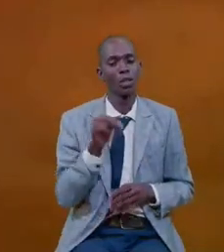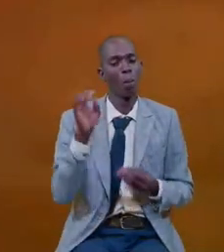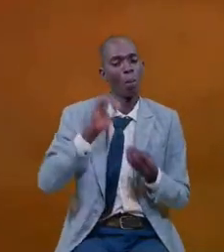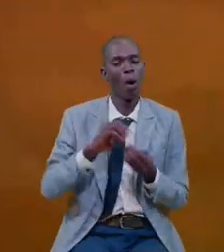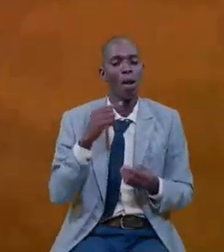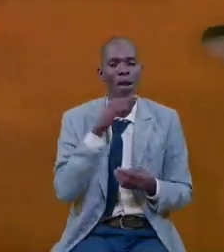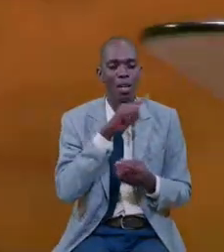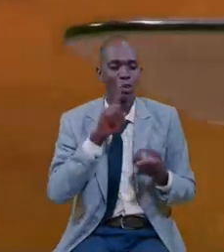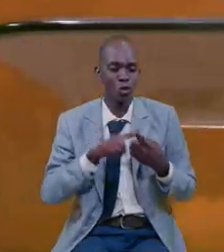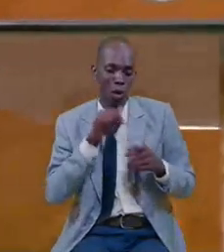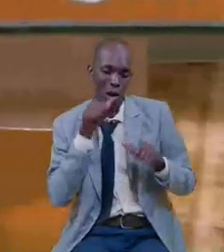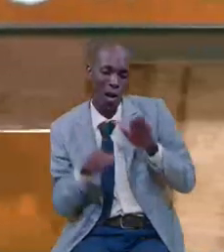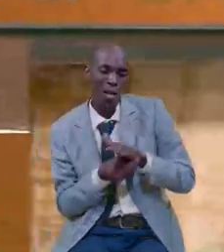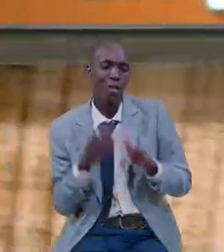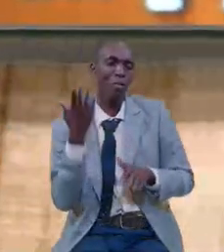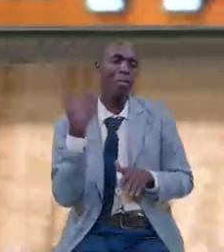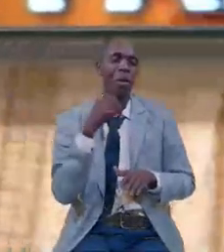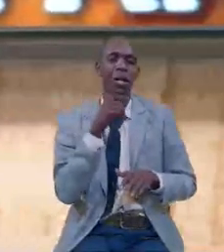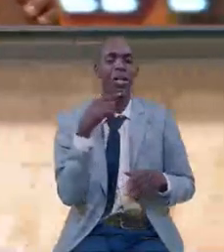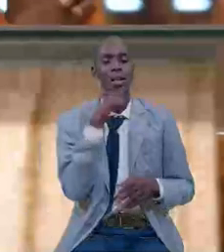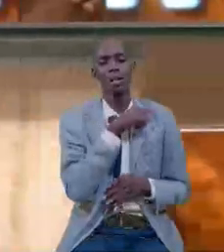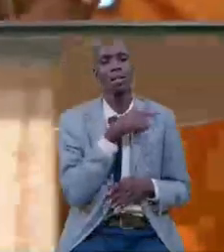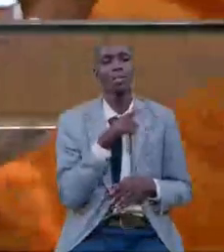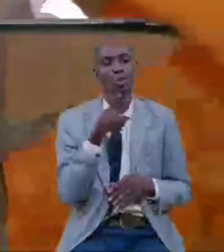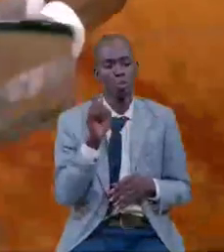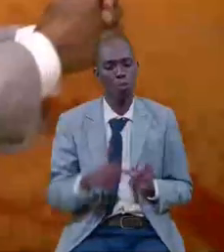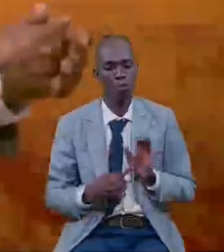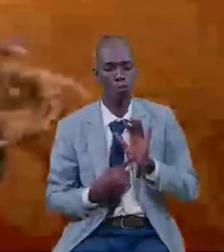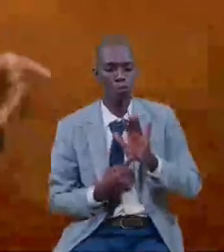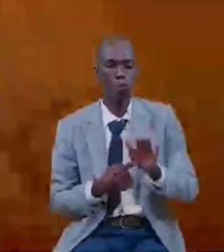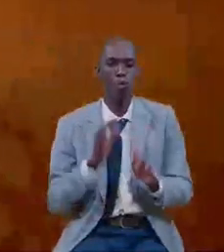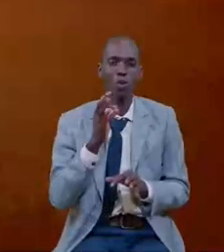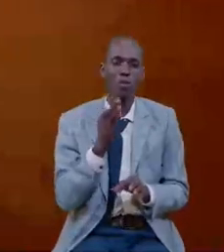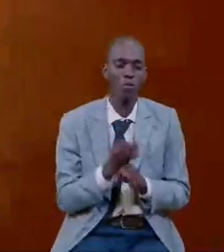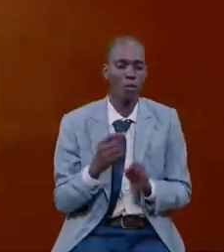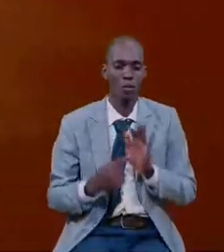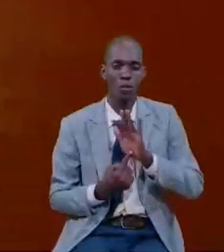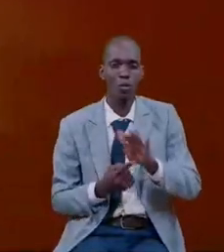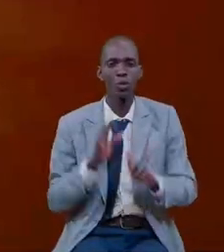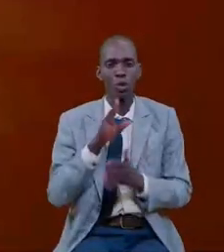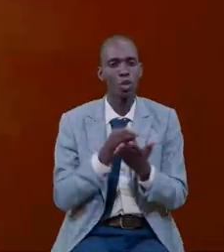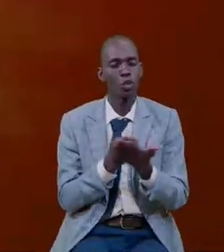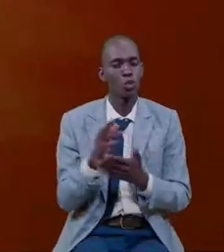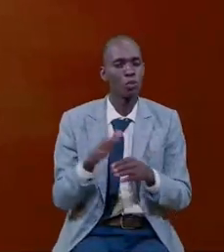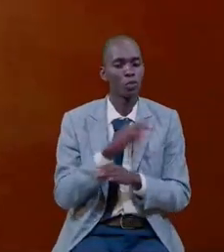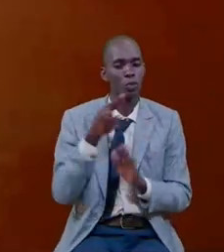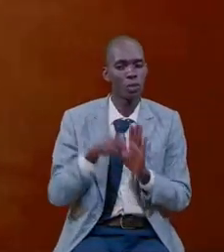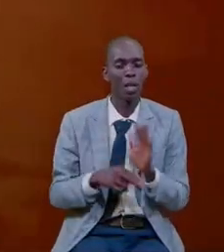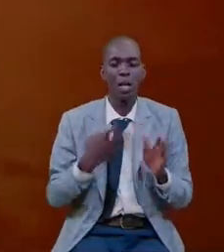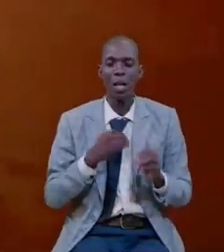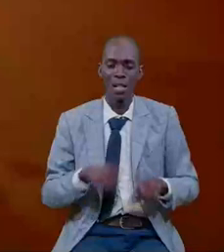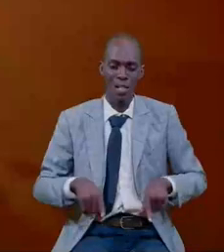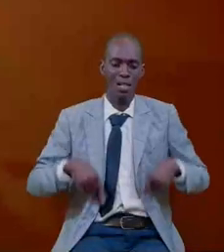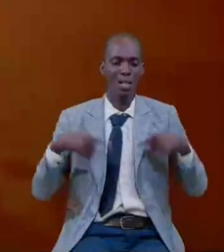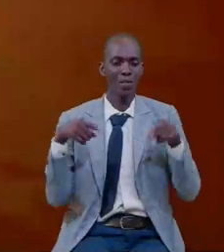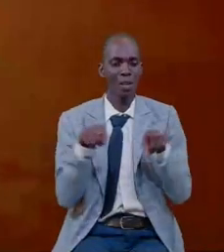pour couvrir un petit mensonge. Exprimez votre foi, votre véracité et vivez tel qu'un